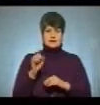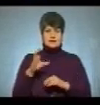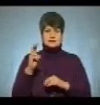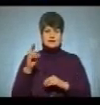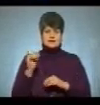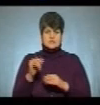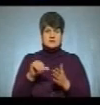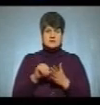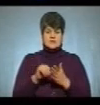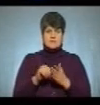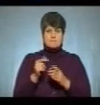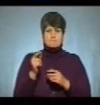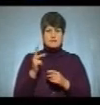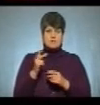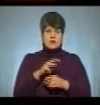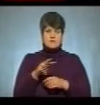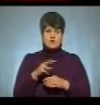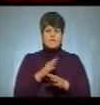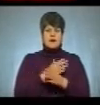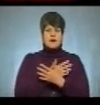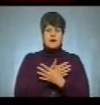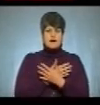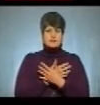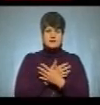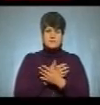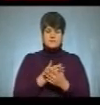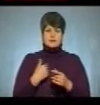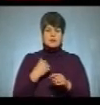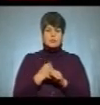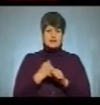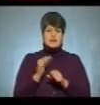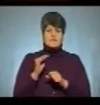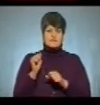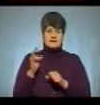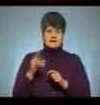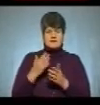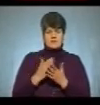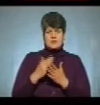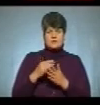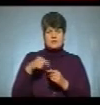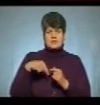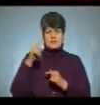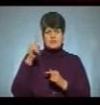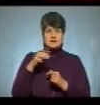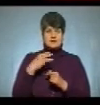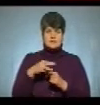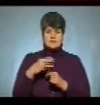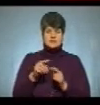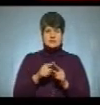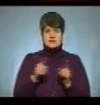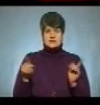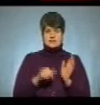представив півтораметрового ангела. Ми робили його із фанери, він має висоти 1,30 м, ширина 80